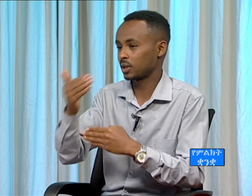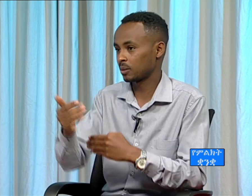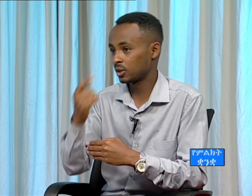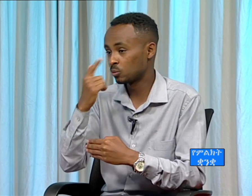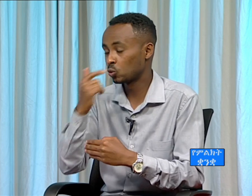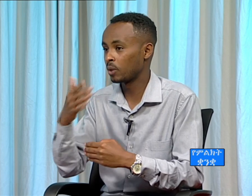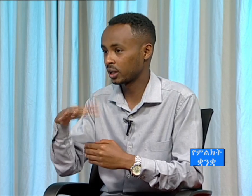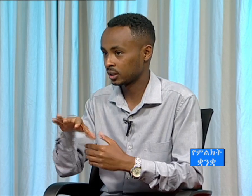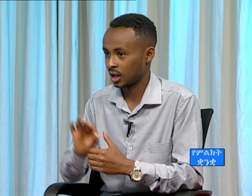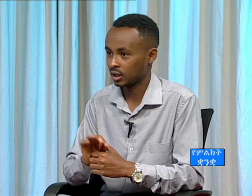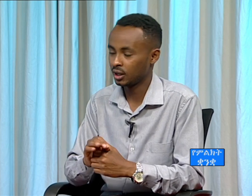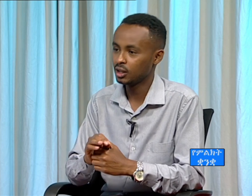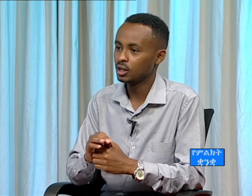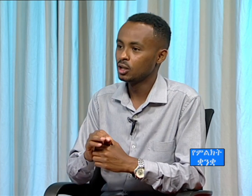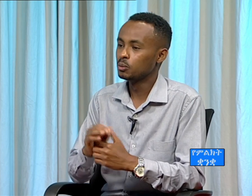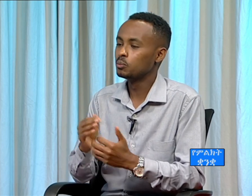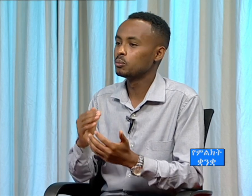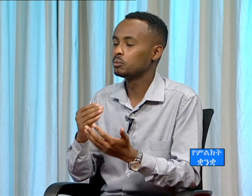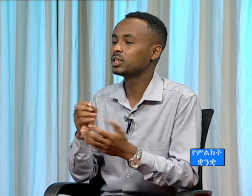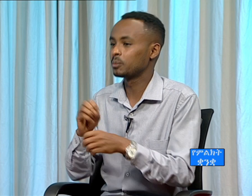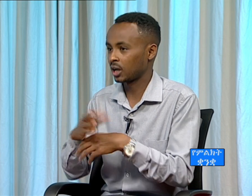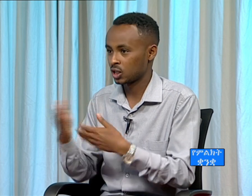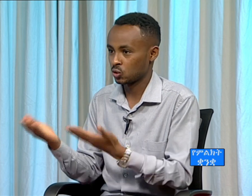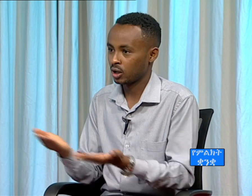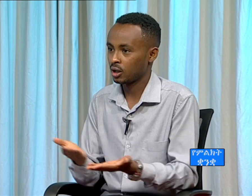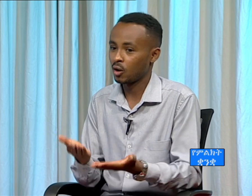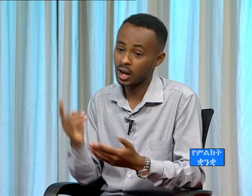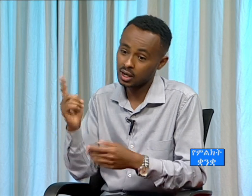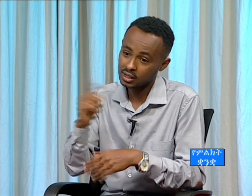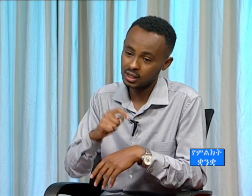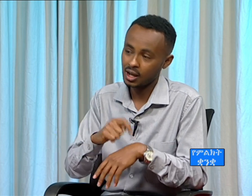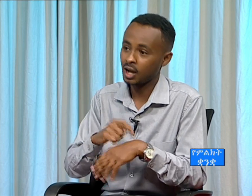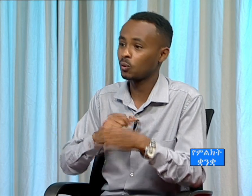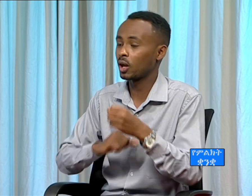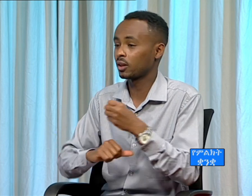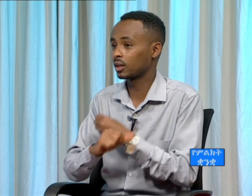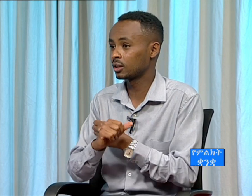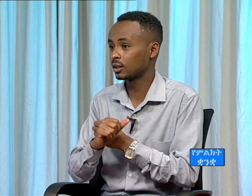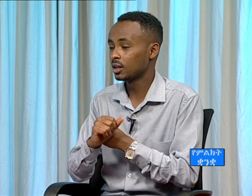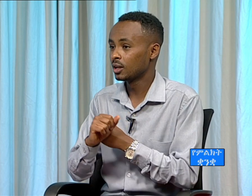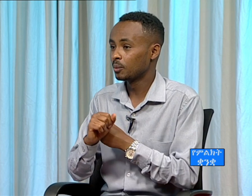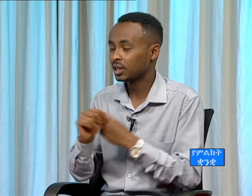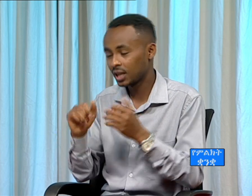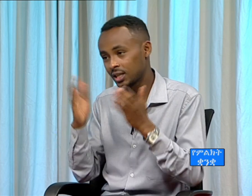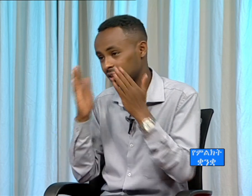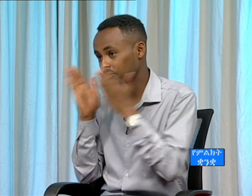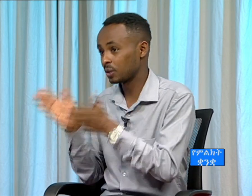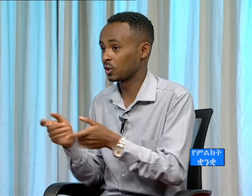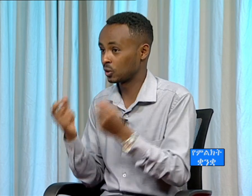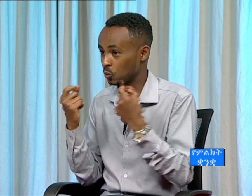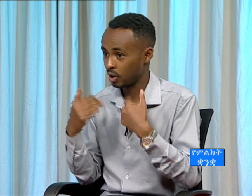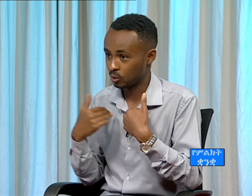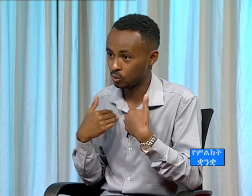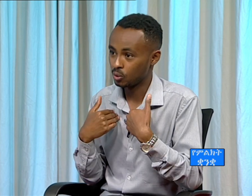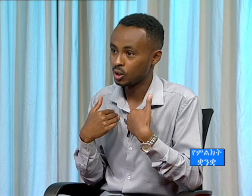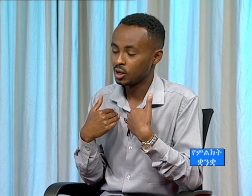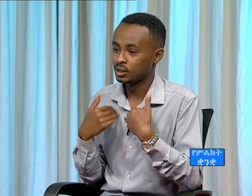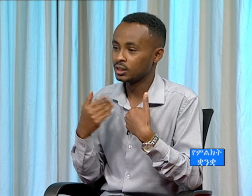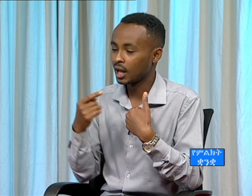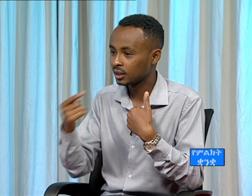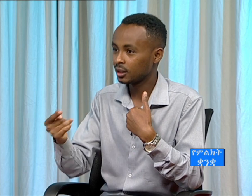አንድ ስቴፕ ቀርመ ልምዱን ማግኝታልና ምን ተመክራቸዋለህ? አንዳንድ ጊዜ አካል ጉዳተኝነትን በተለየ ጽንፍ የሚረዱም